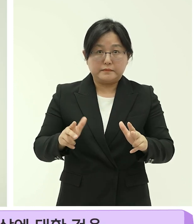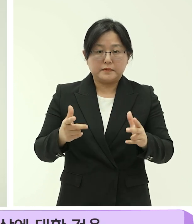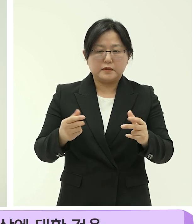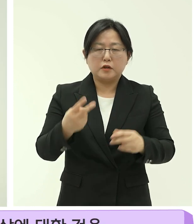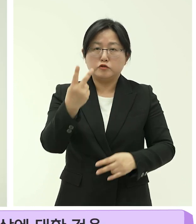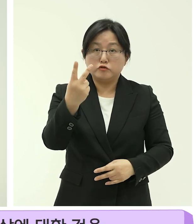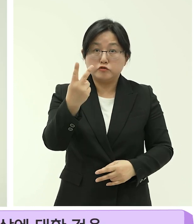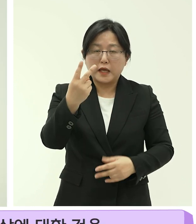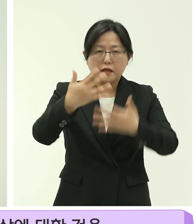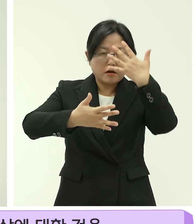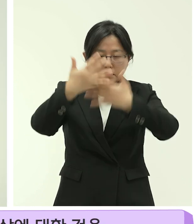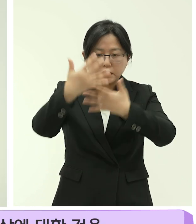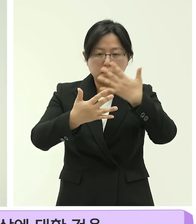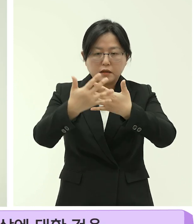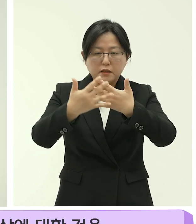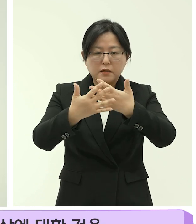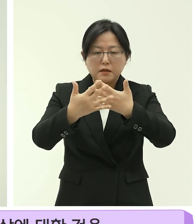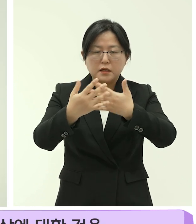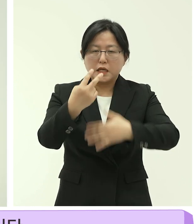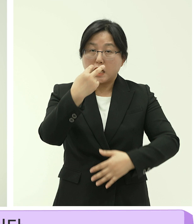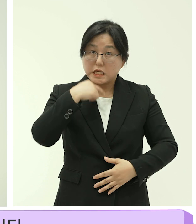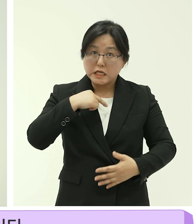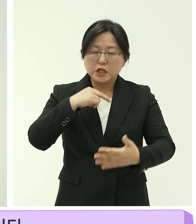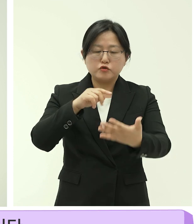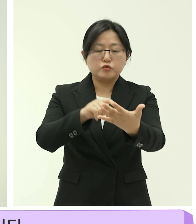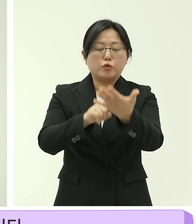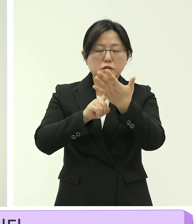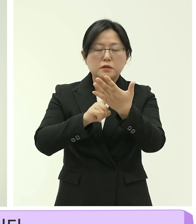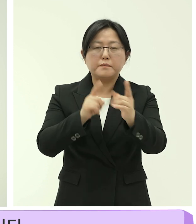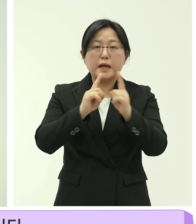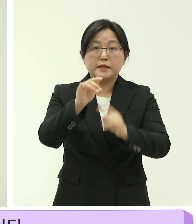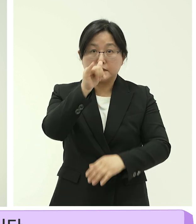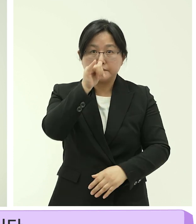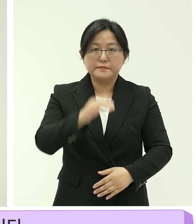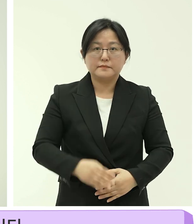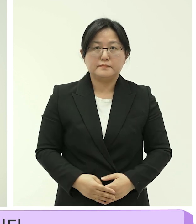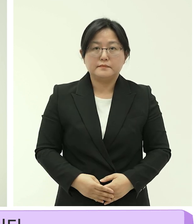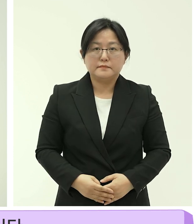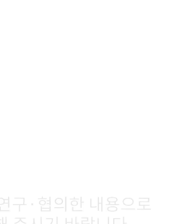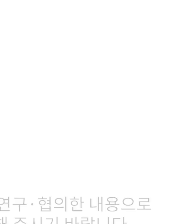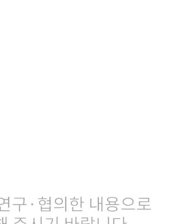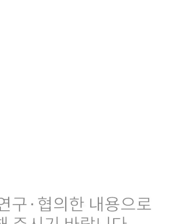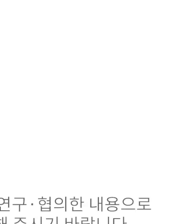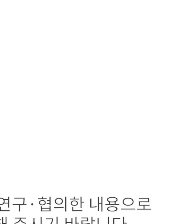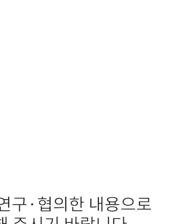제가 지금 한 것처럼 두 개의 영상에 대한 거를 이중 노출이라고 하기도 합니다.